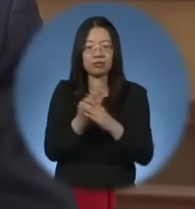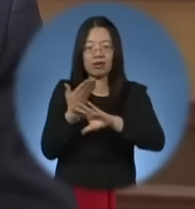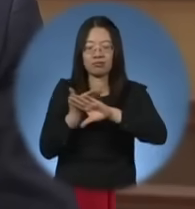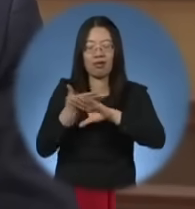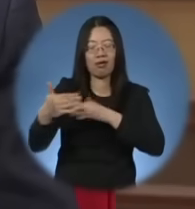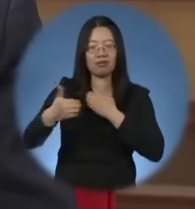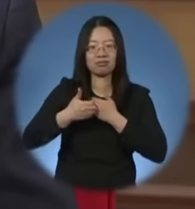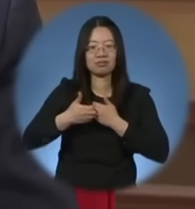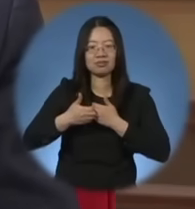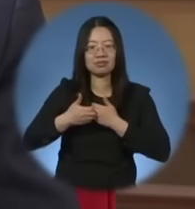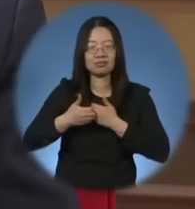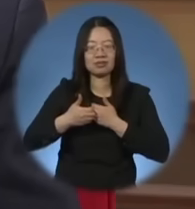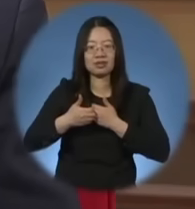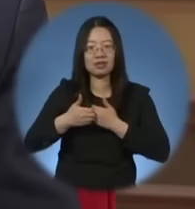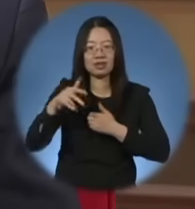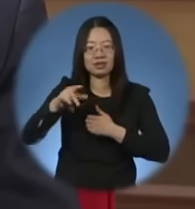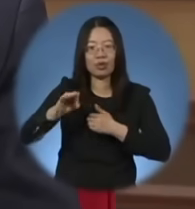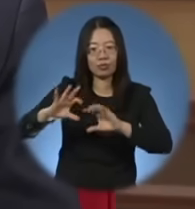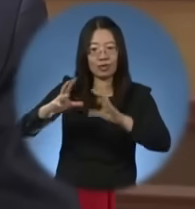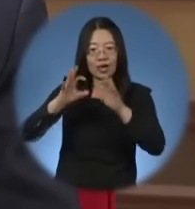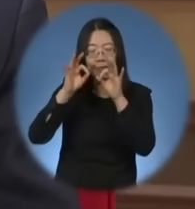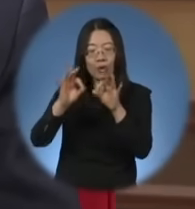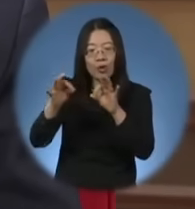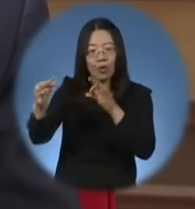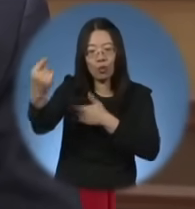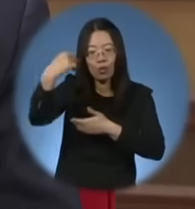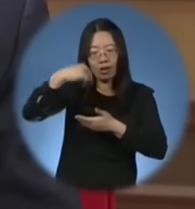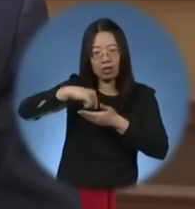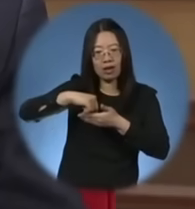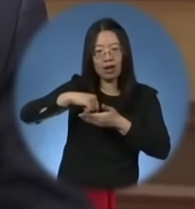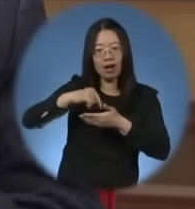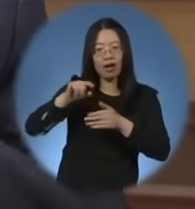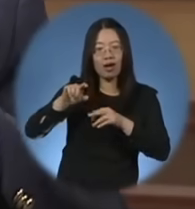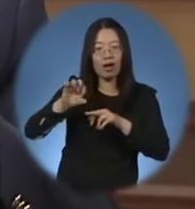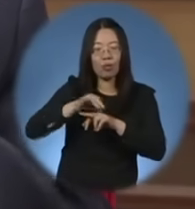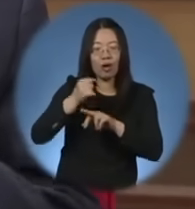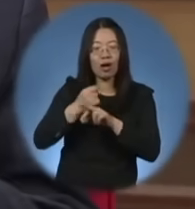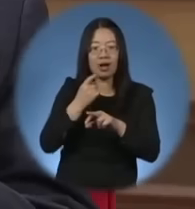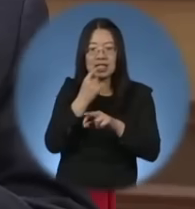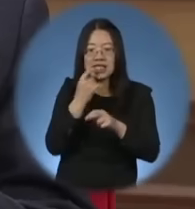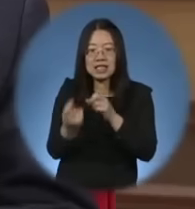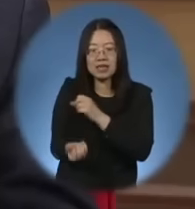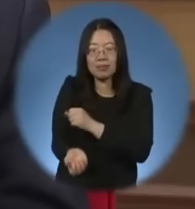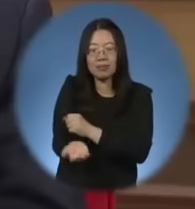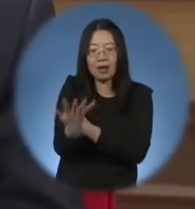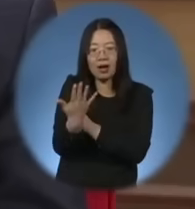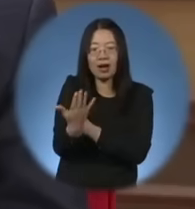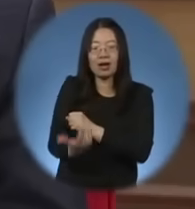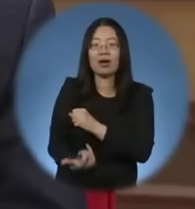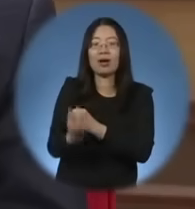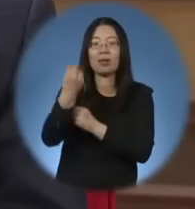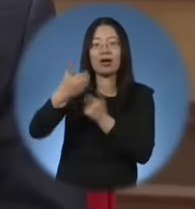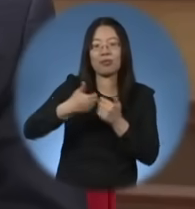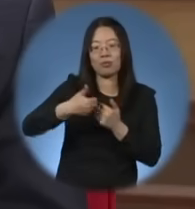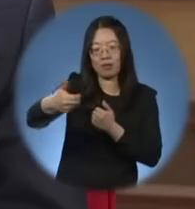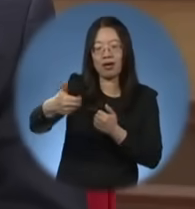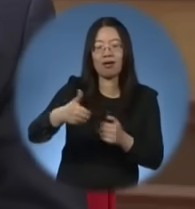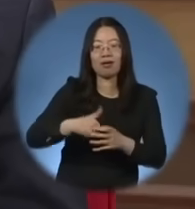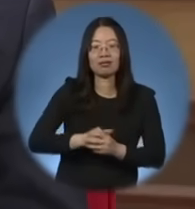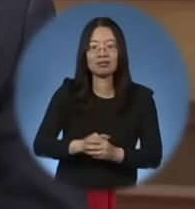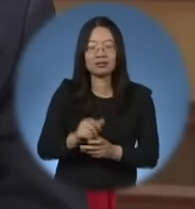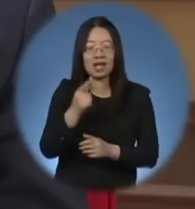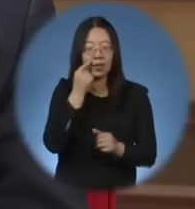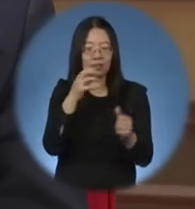다른 침략 있니다 그때는 청나라 꾼은 들어왔다가 왕의 항복 받고 또났습니다 바로 나갔어요